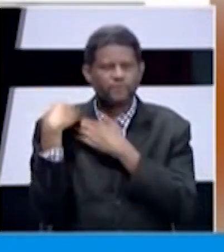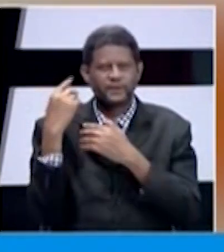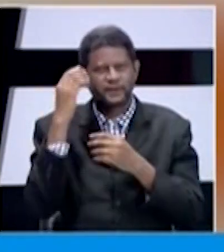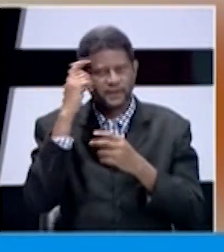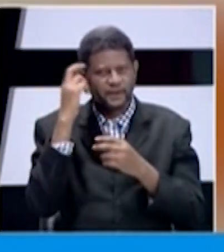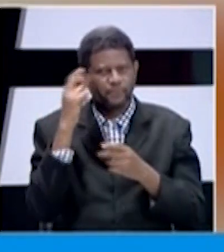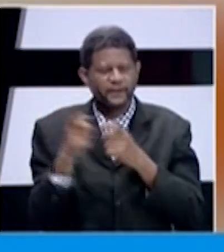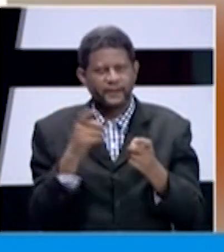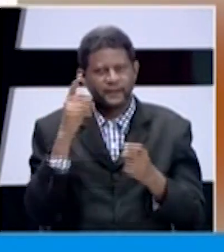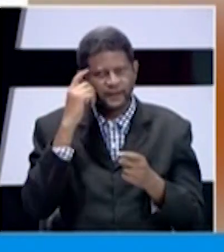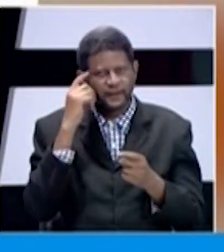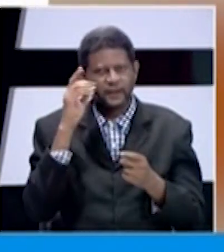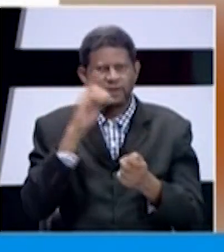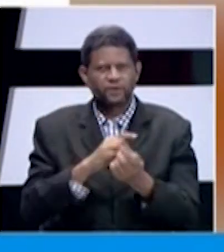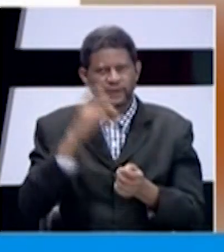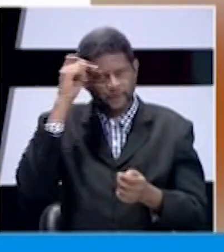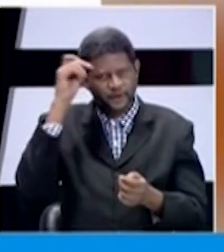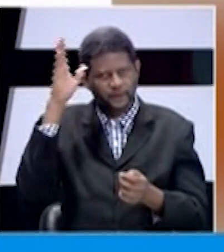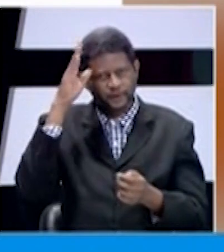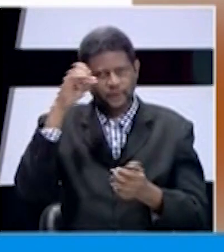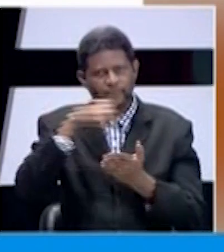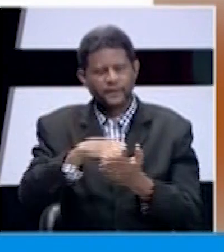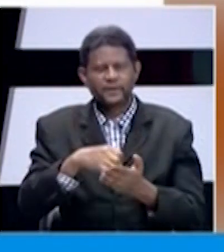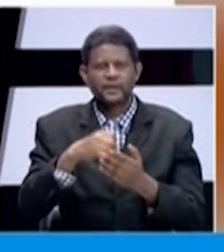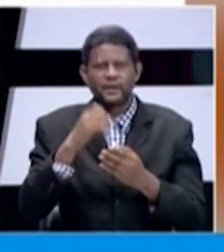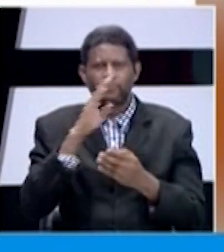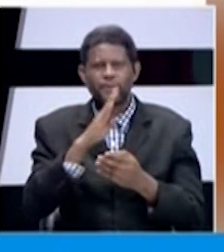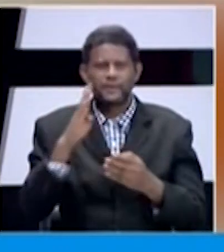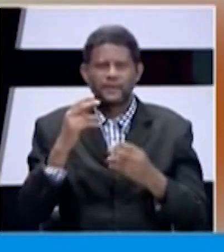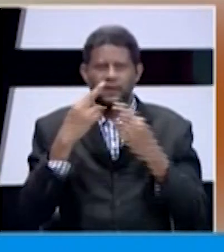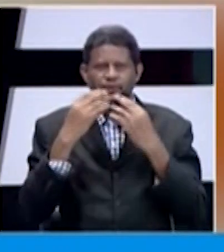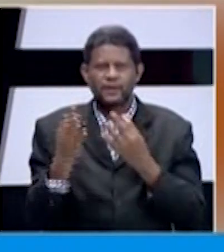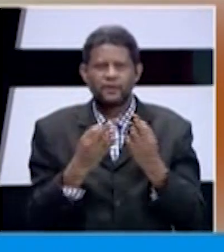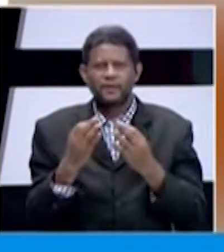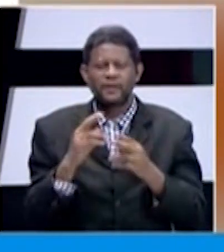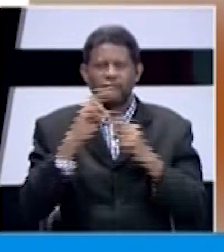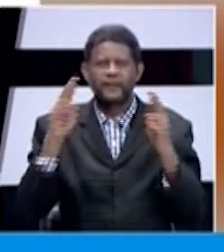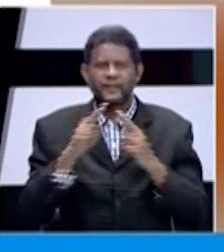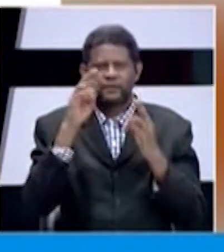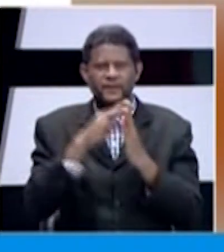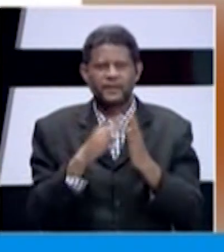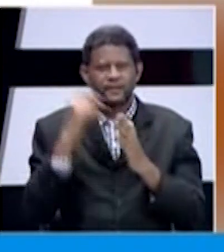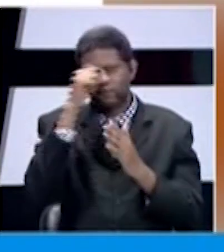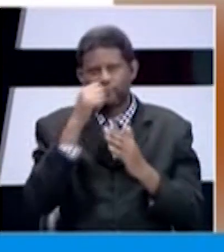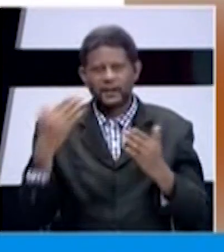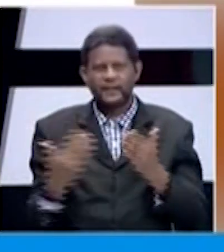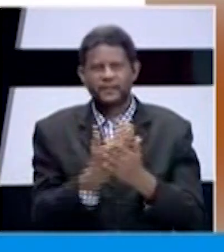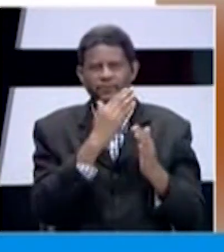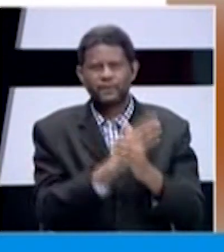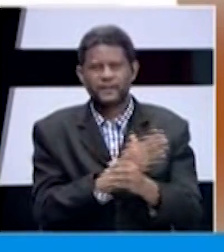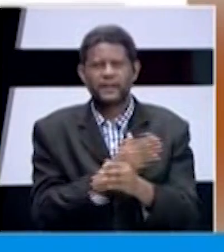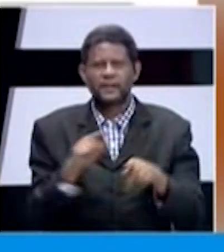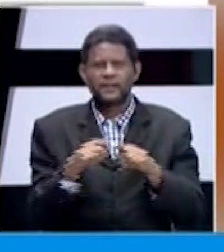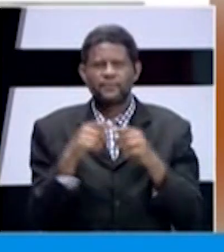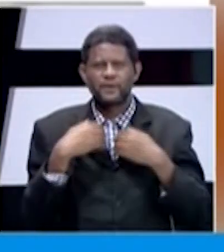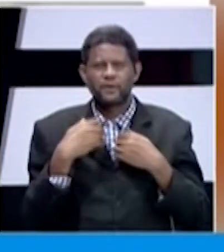تگراي دكتور دبرتسين غبره ميكيل كم زصدق صبصب بي بي سي دكتور دبرتسين فيدرالاو سرعات ايتيوبيا حدش متعراي كم زدلن